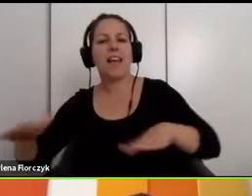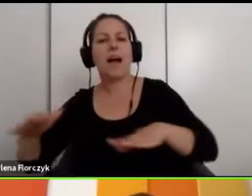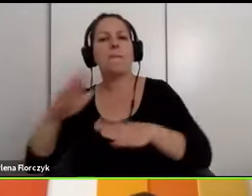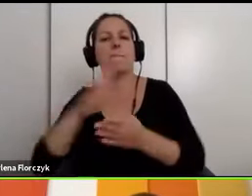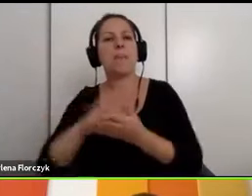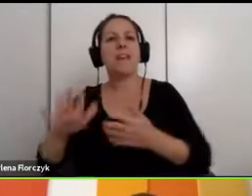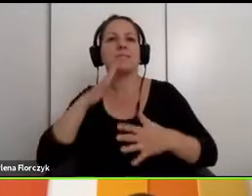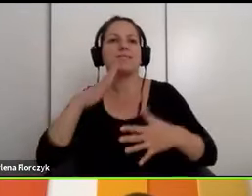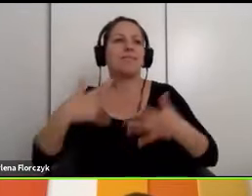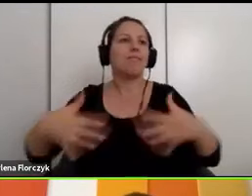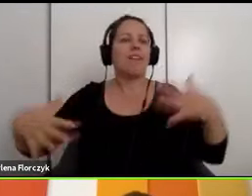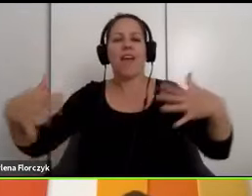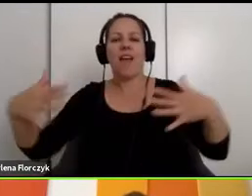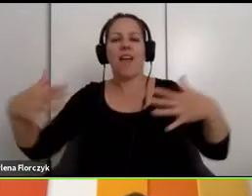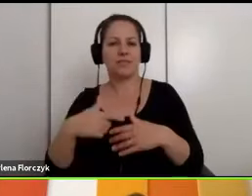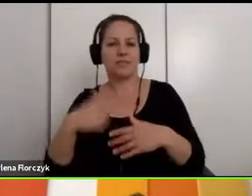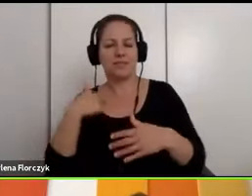widocznego stresu.